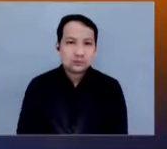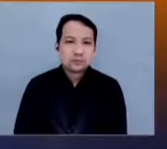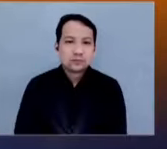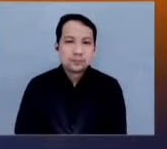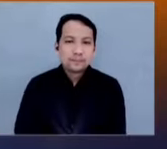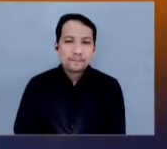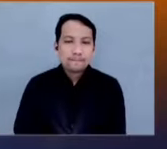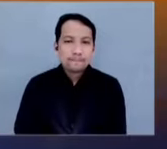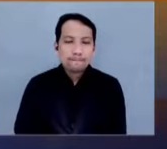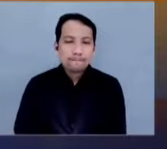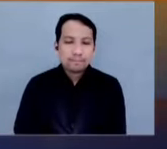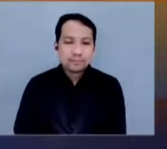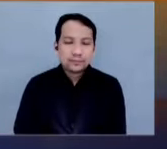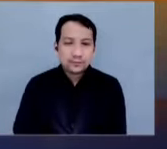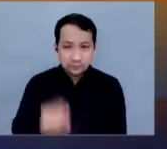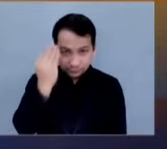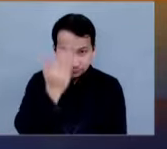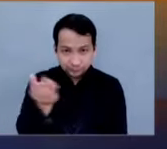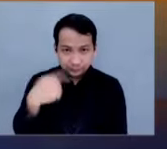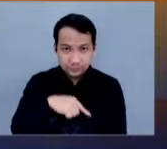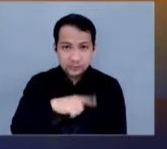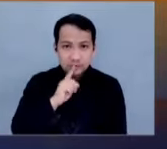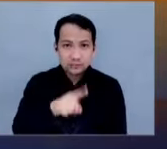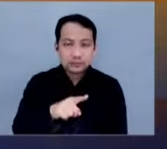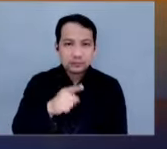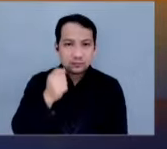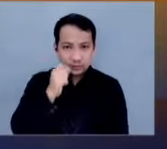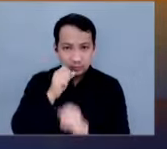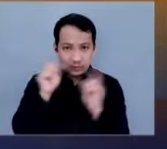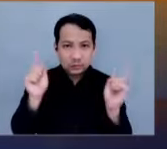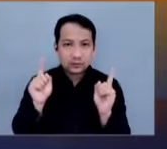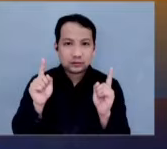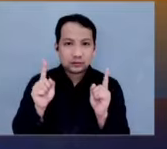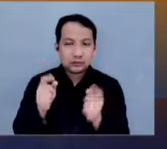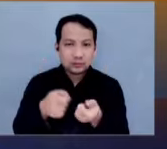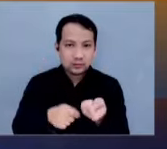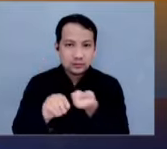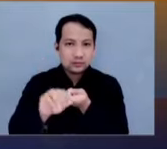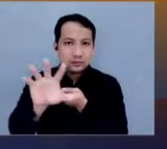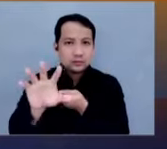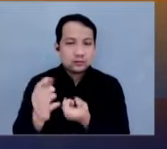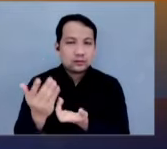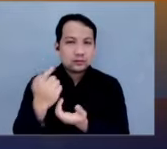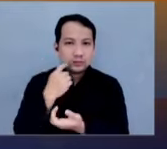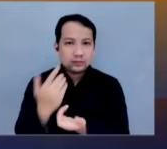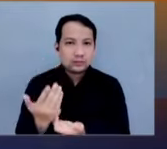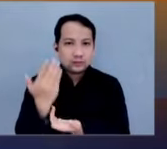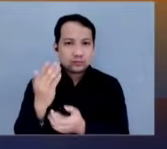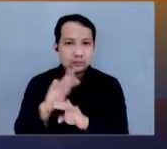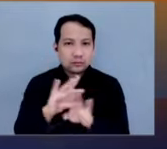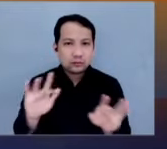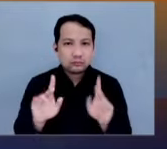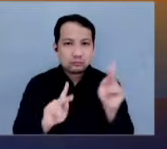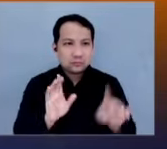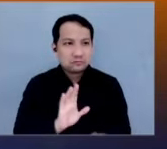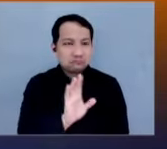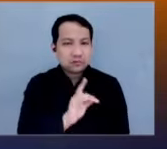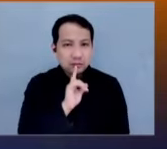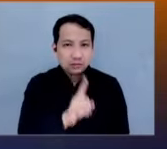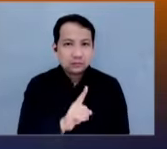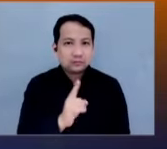Makapal na usok at nagangalit na apoy ang bumulaga sa mga bumbero kaninang madaling araw. Walang nagawa ang mga residente nang masunog